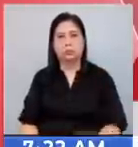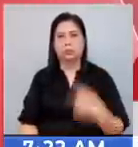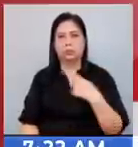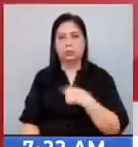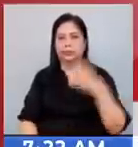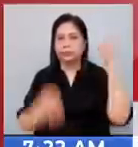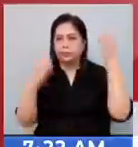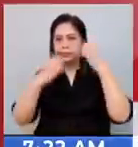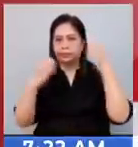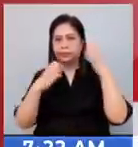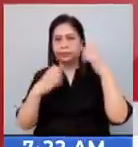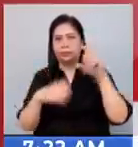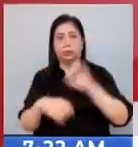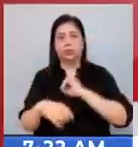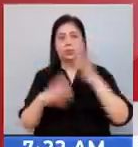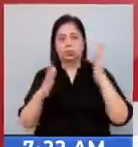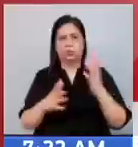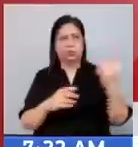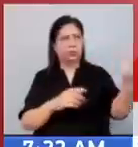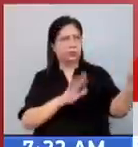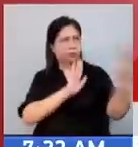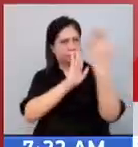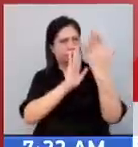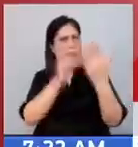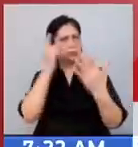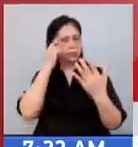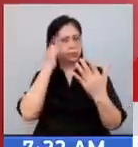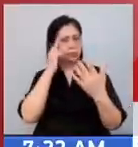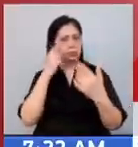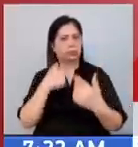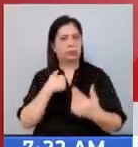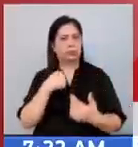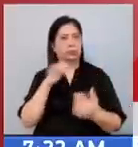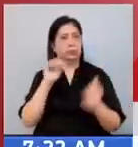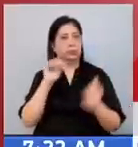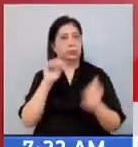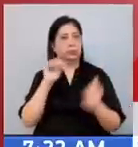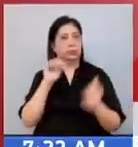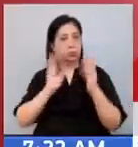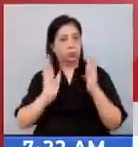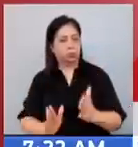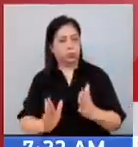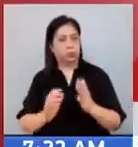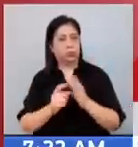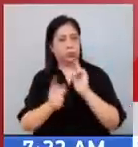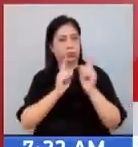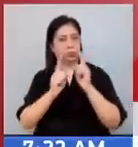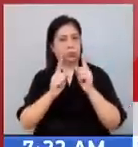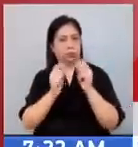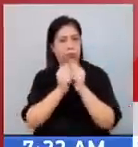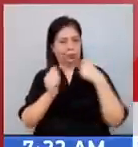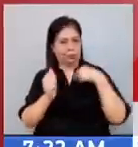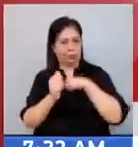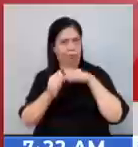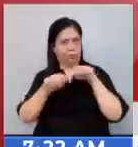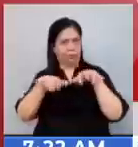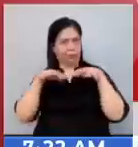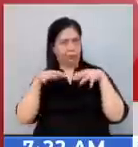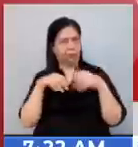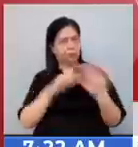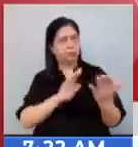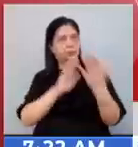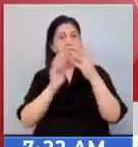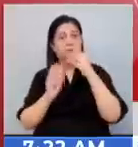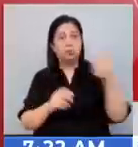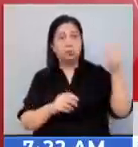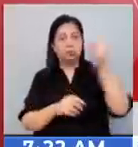Bali, akala po namin kasama po yung owners with the lawyers po, yung kakausap sa amin. Yun po, ang humarap lang po sa amin, yung dalawang abogado daw po ng